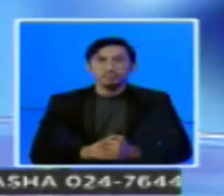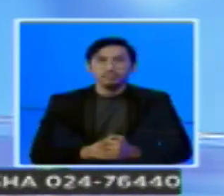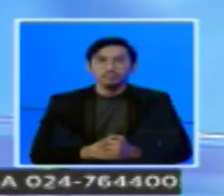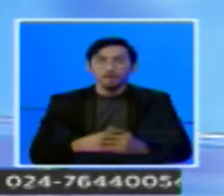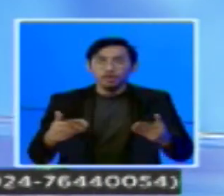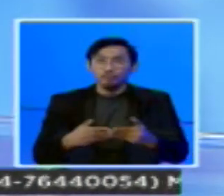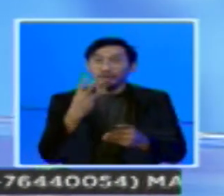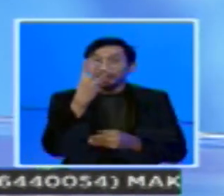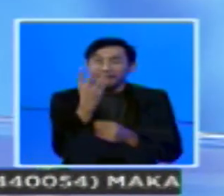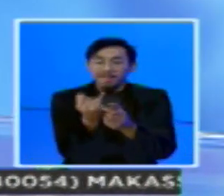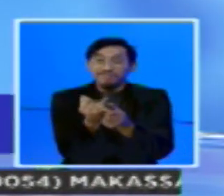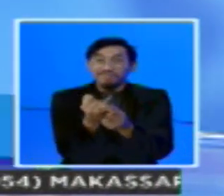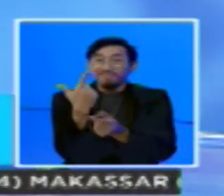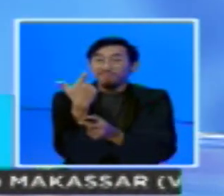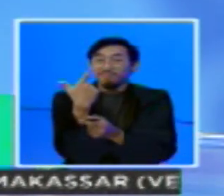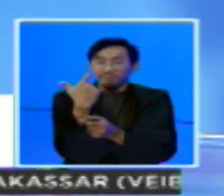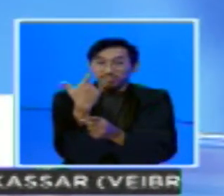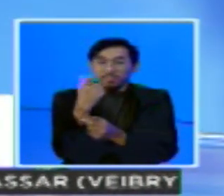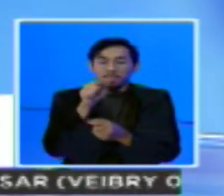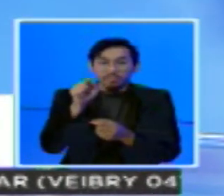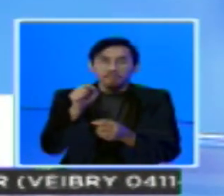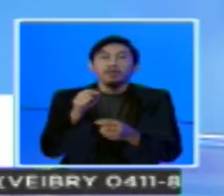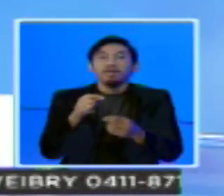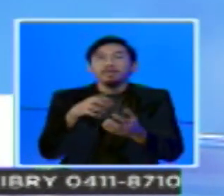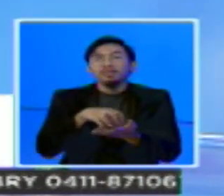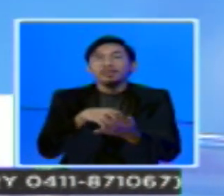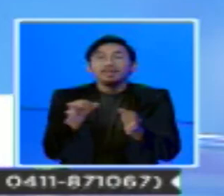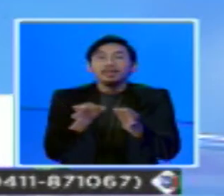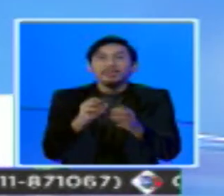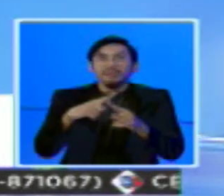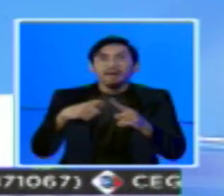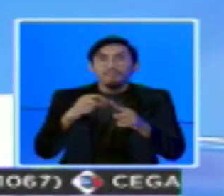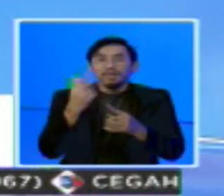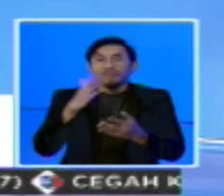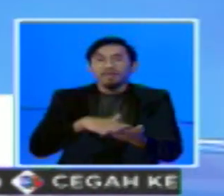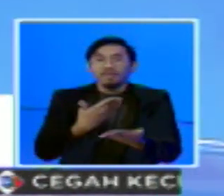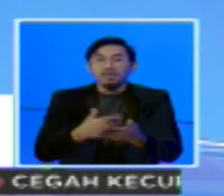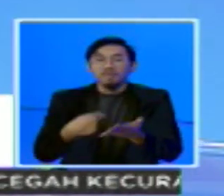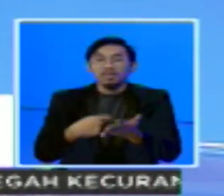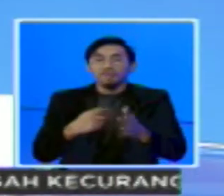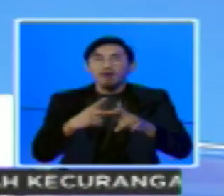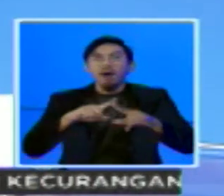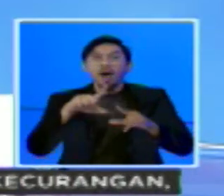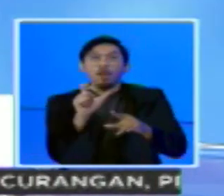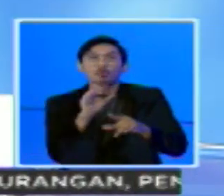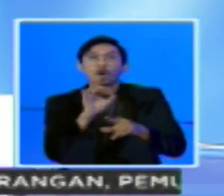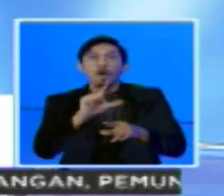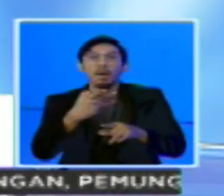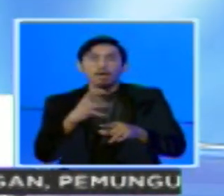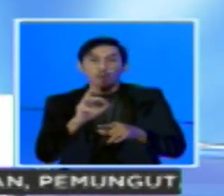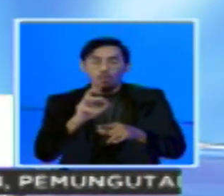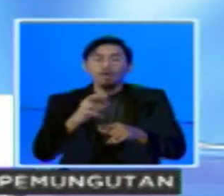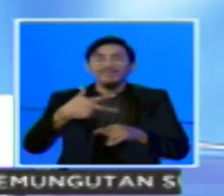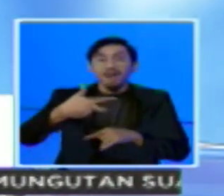Pemeriksa pasca penemuan 3 selongsong peluru di dekat TKP tewasnya mahasiswa Halu Oleo Kendari. Polisi melakukan uji balistik untuk